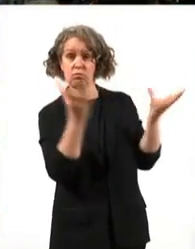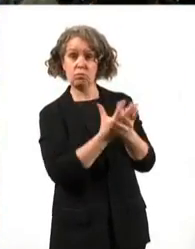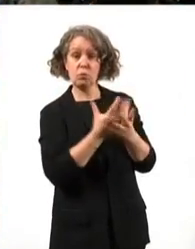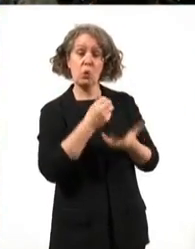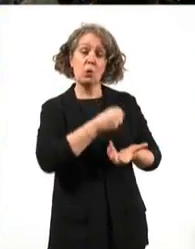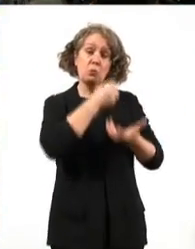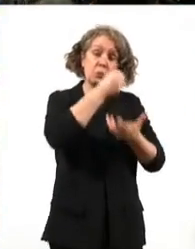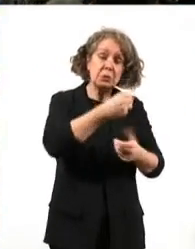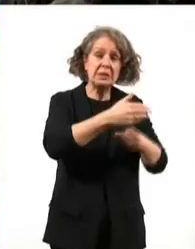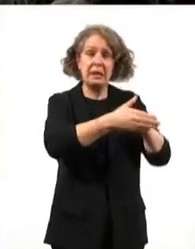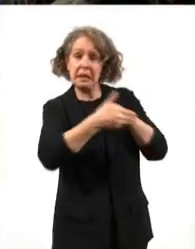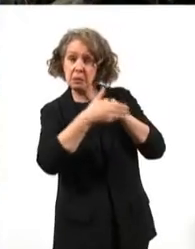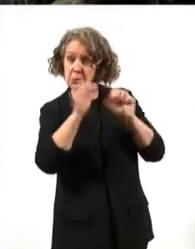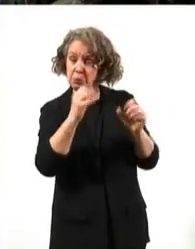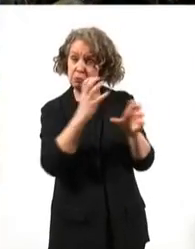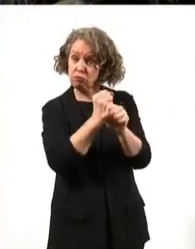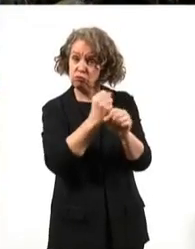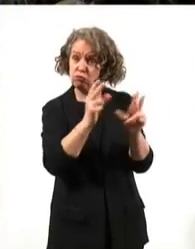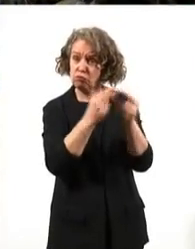bourse, aide et autres.